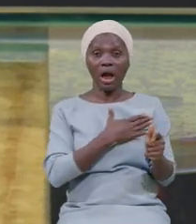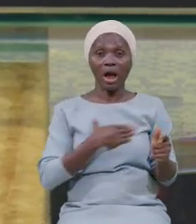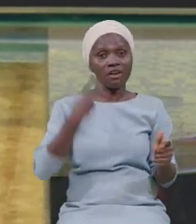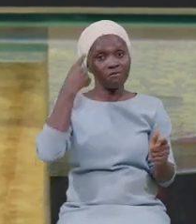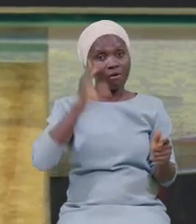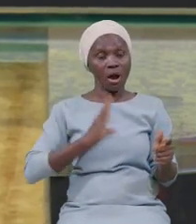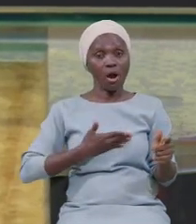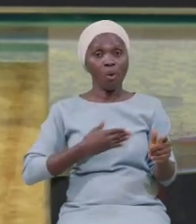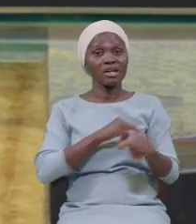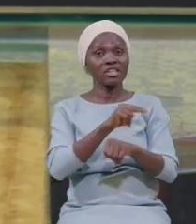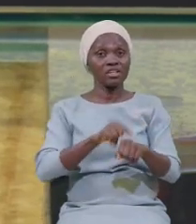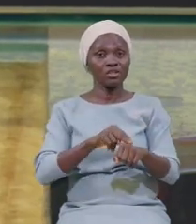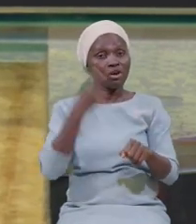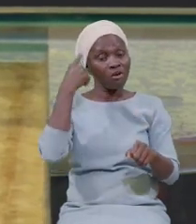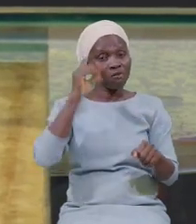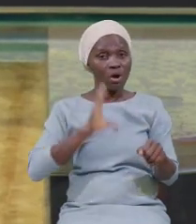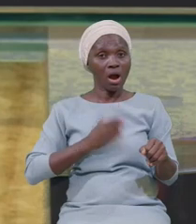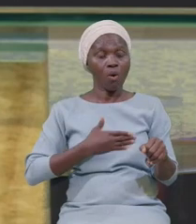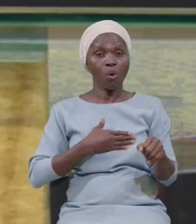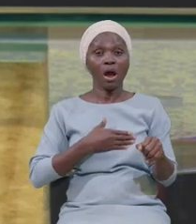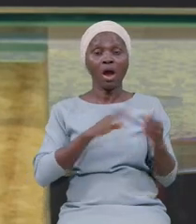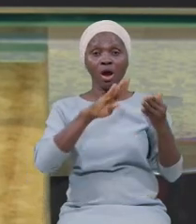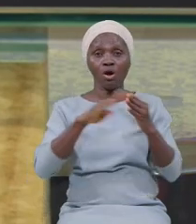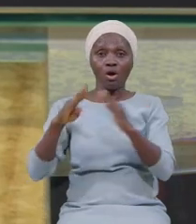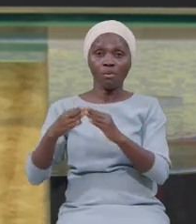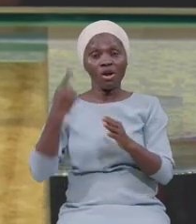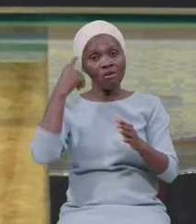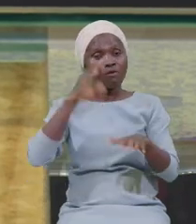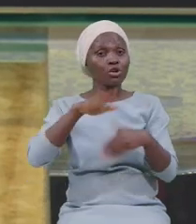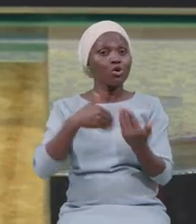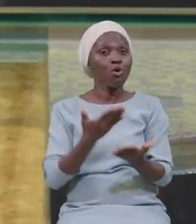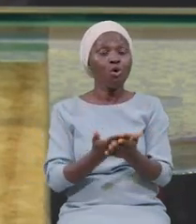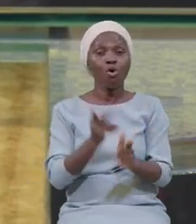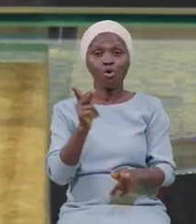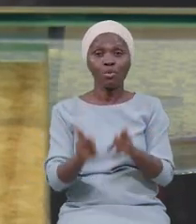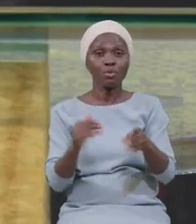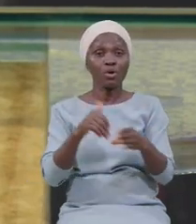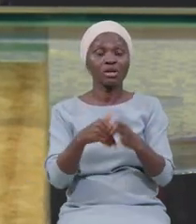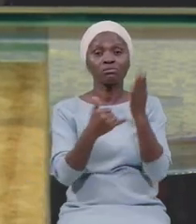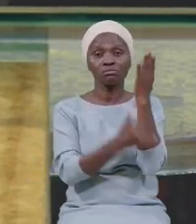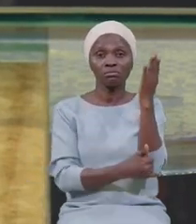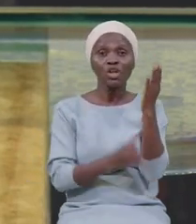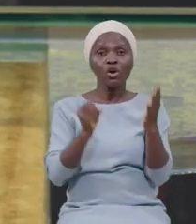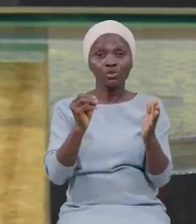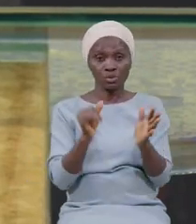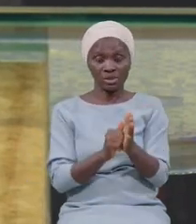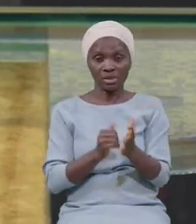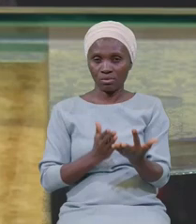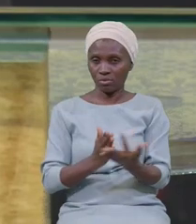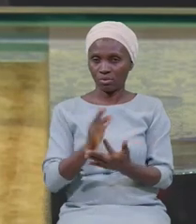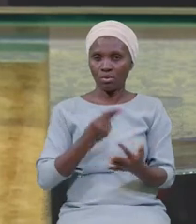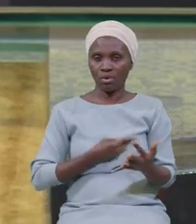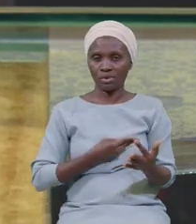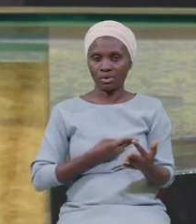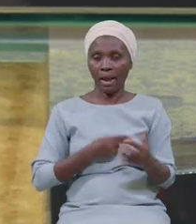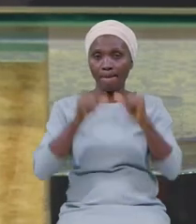pour notre communauté, pour toute la société, afin que par nous, les bénédictions